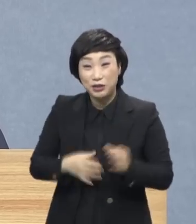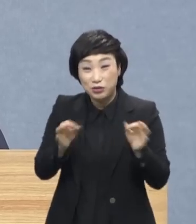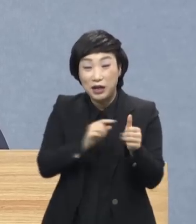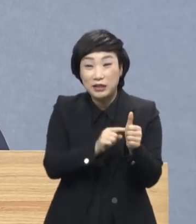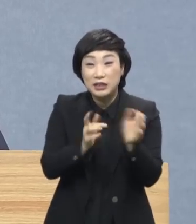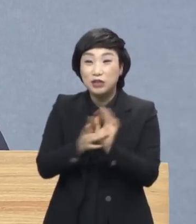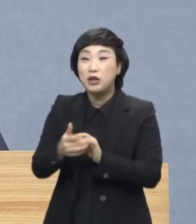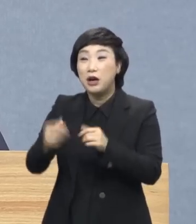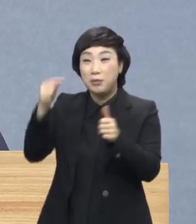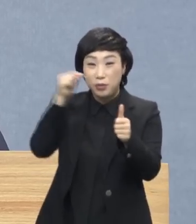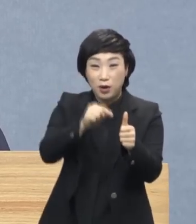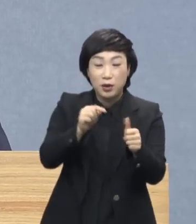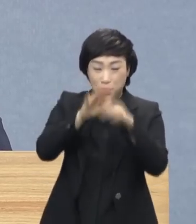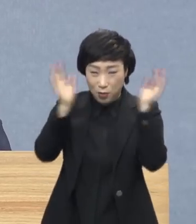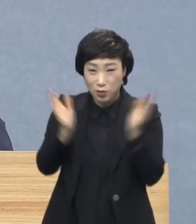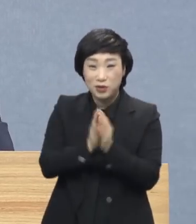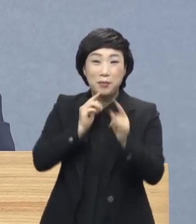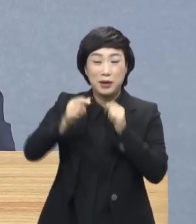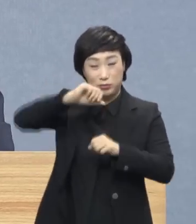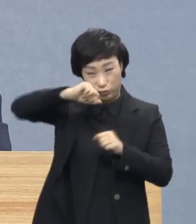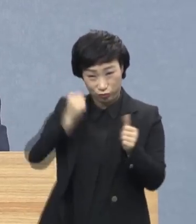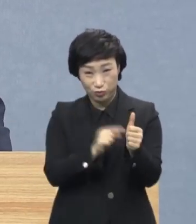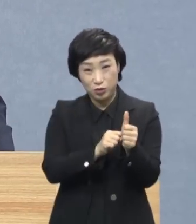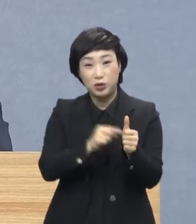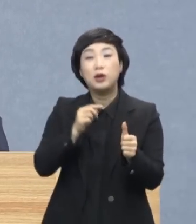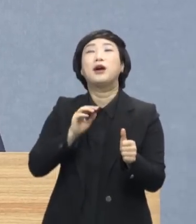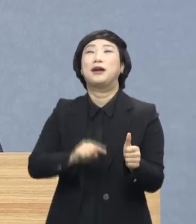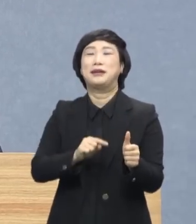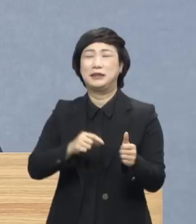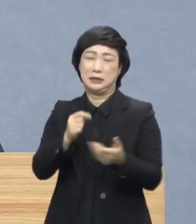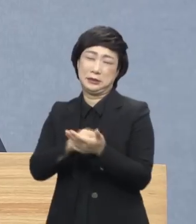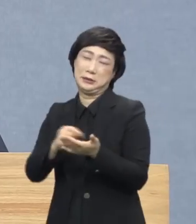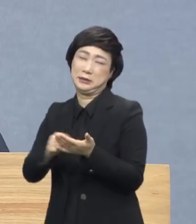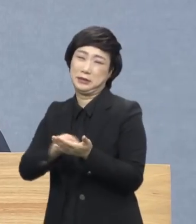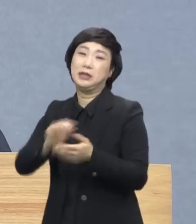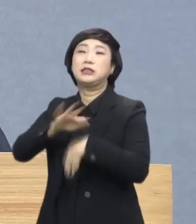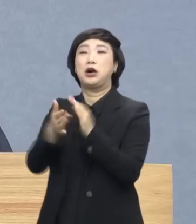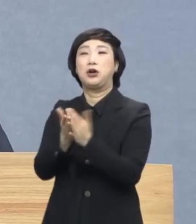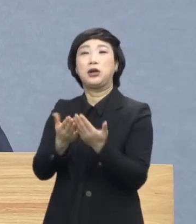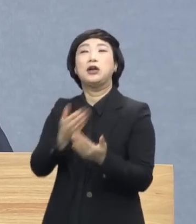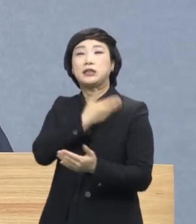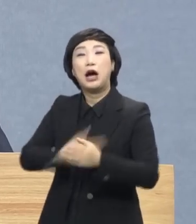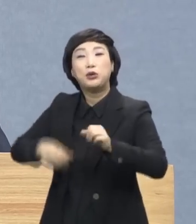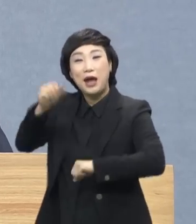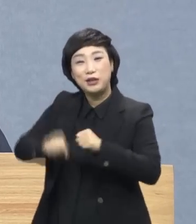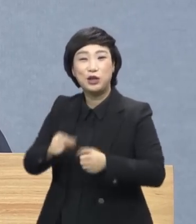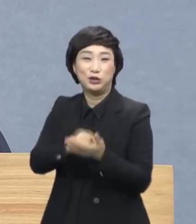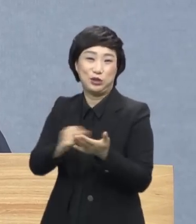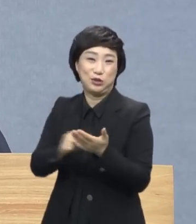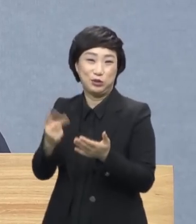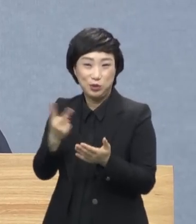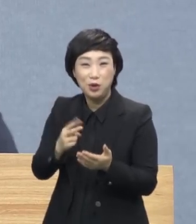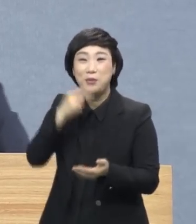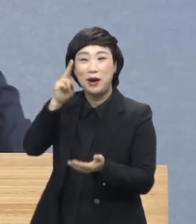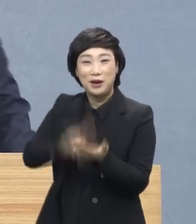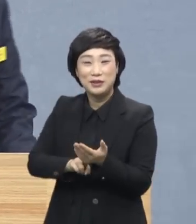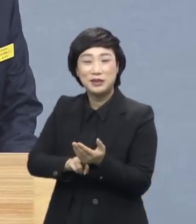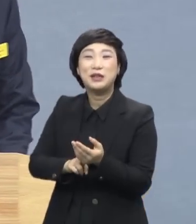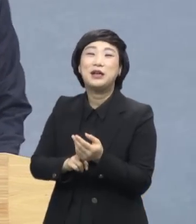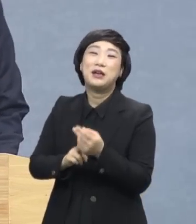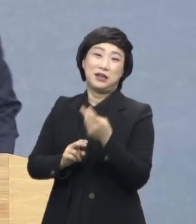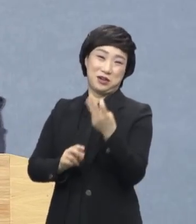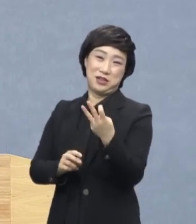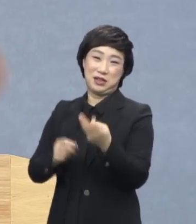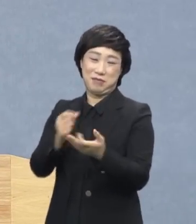예수가 명령하시는 그 말씀대로 순종해서 사도행전을 만들었다 이 말이오. 13개의 서신서를 만들었다 이